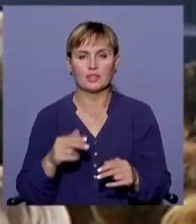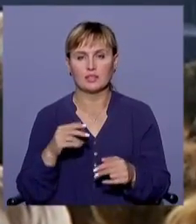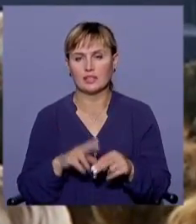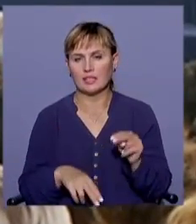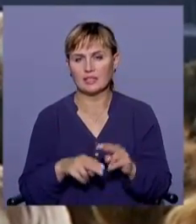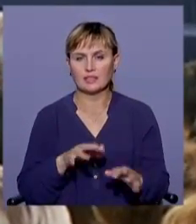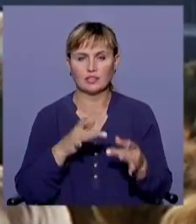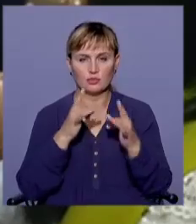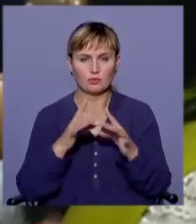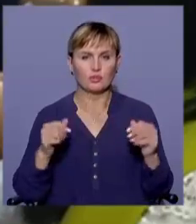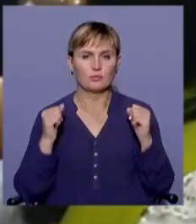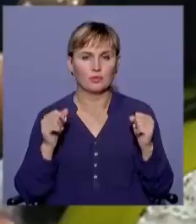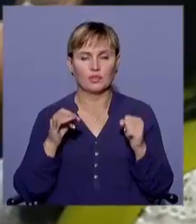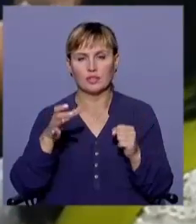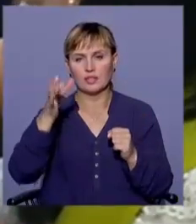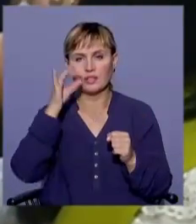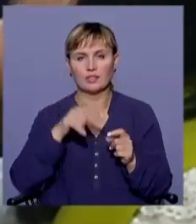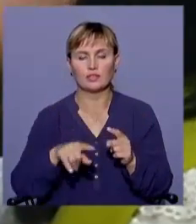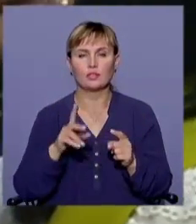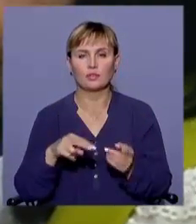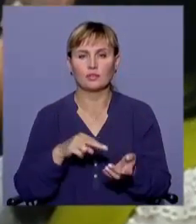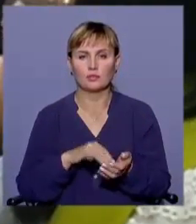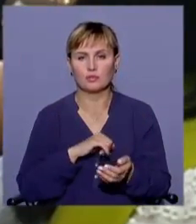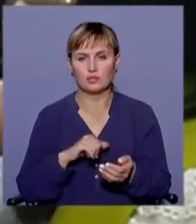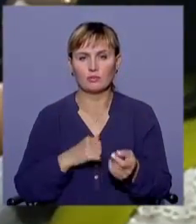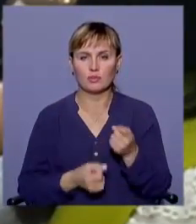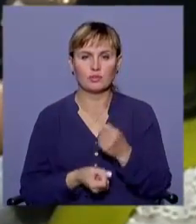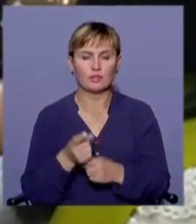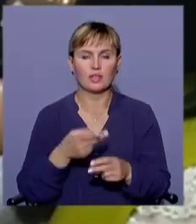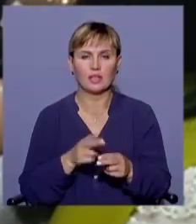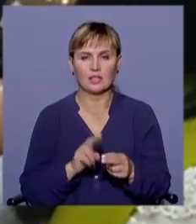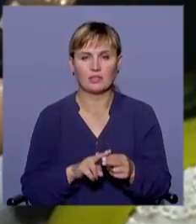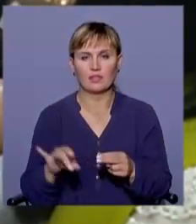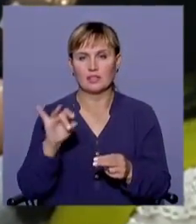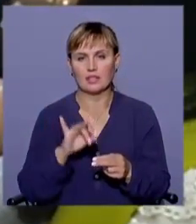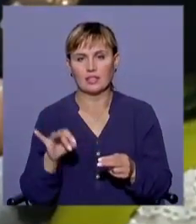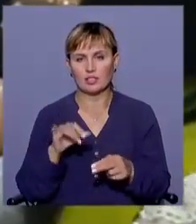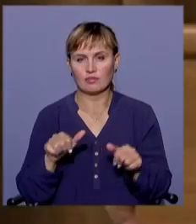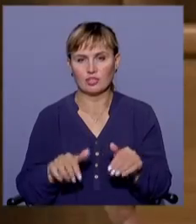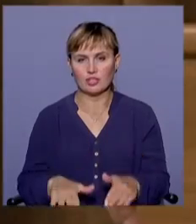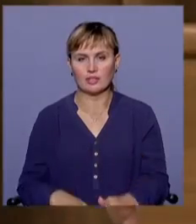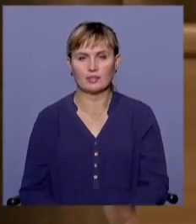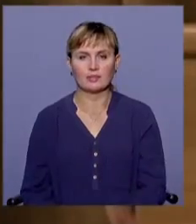деятели культуры, спорта и науки. И те, кто стоял у самых истоков этого исторического решения.